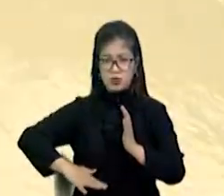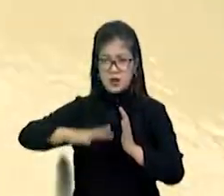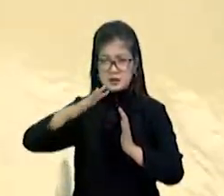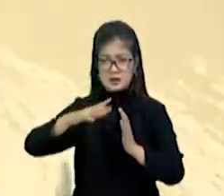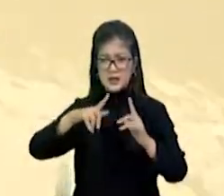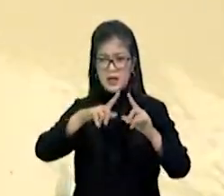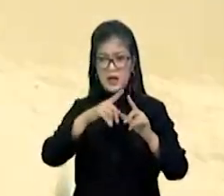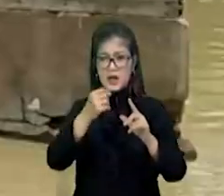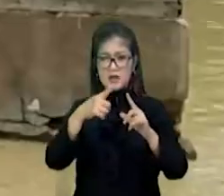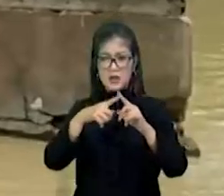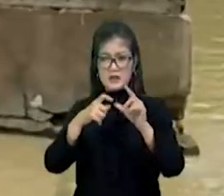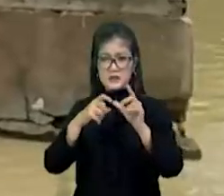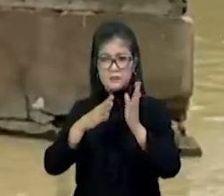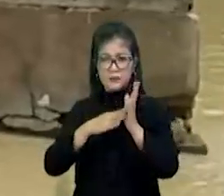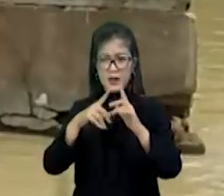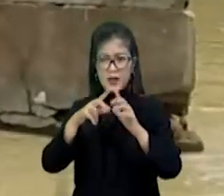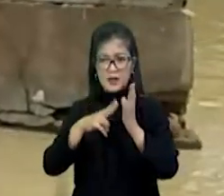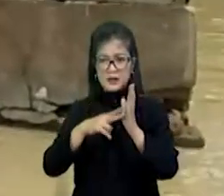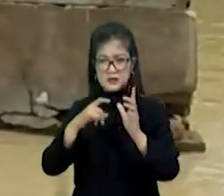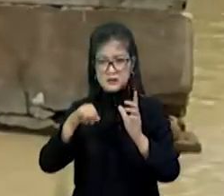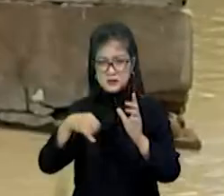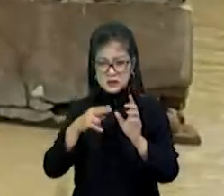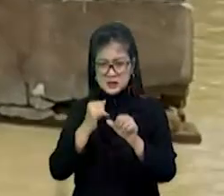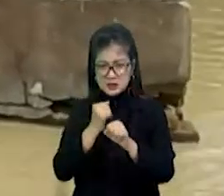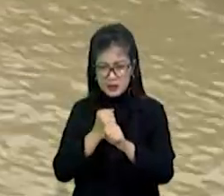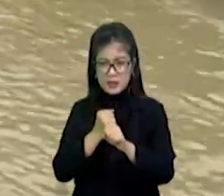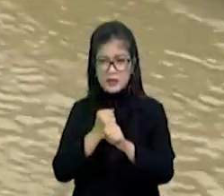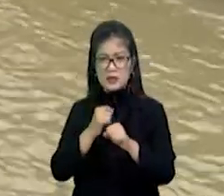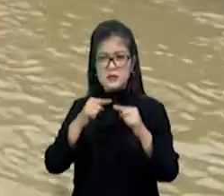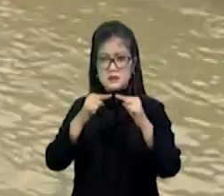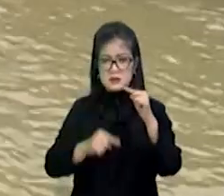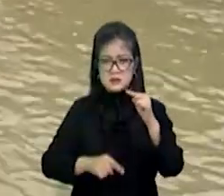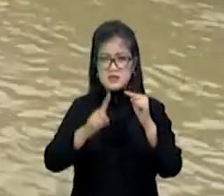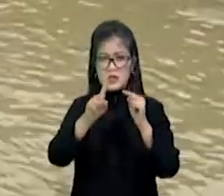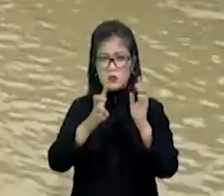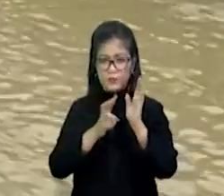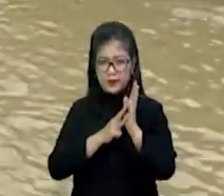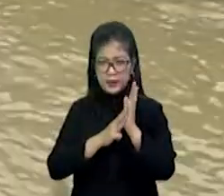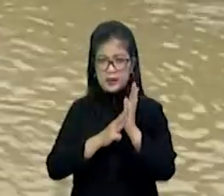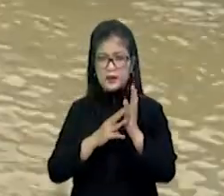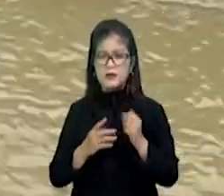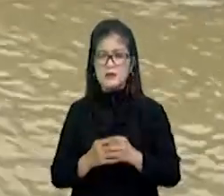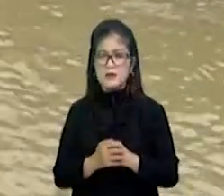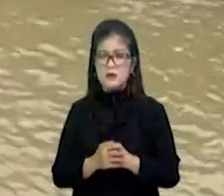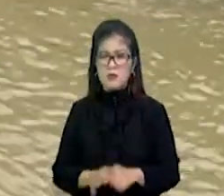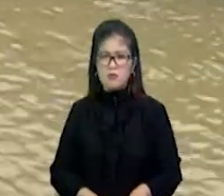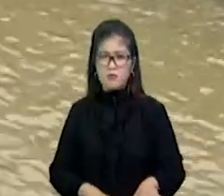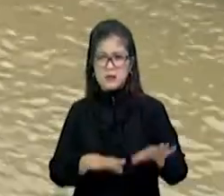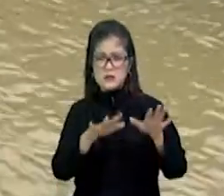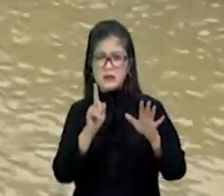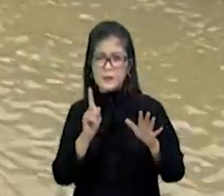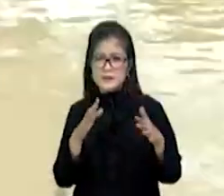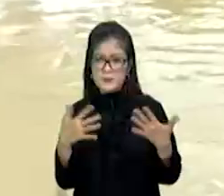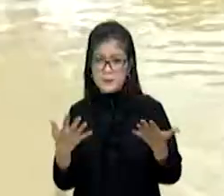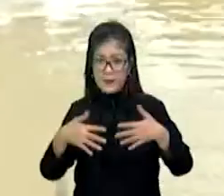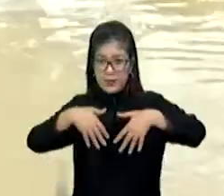Ketinggian banjir yang merendam rumah warga bahkan mencapai hampir 1 meter di wilayah ini. Banjir diduga terjadi akibat jebolnya tanggul Sungai Kerapuh